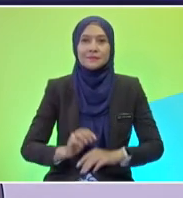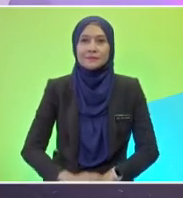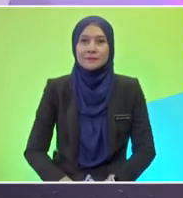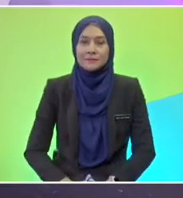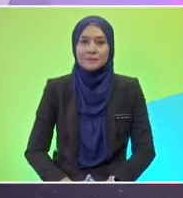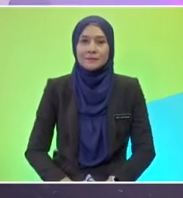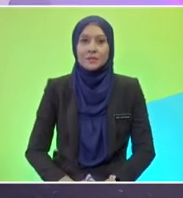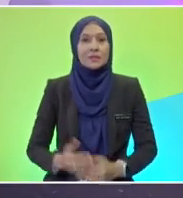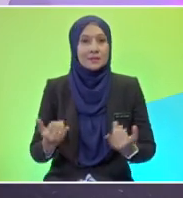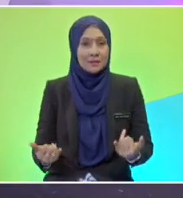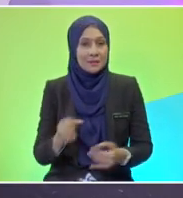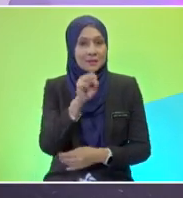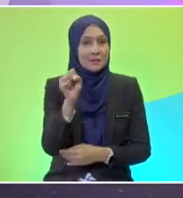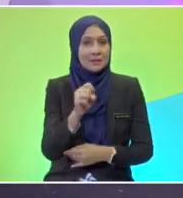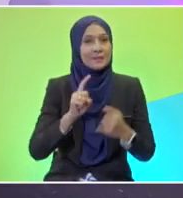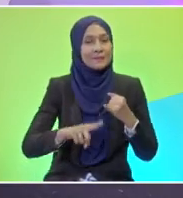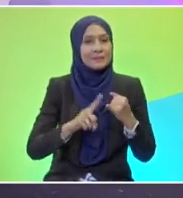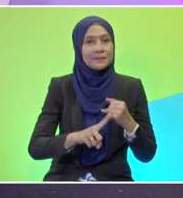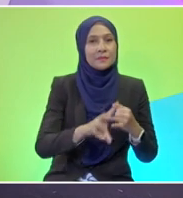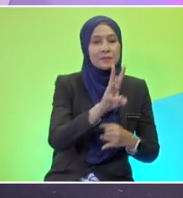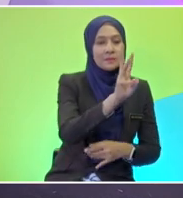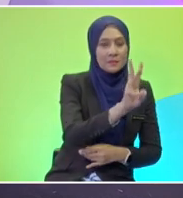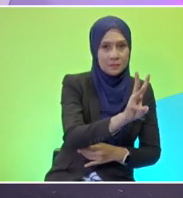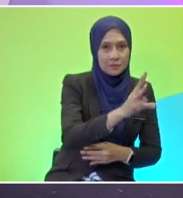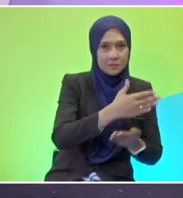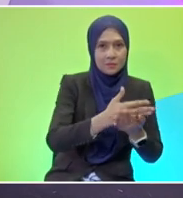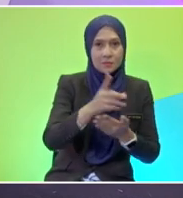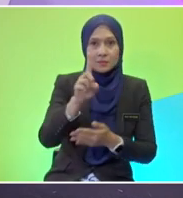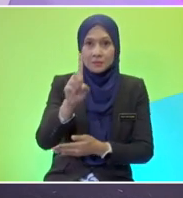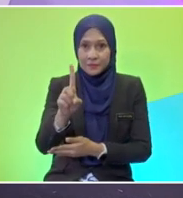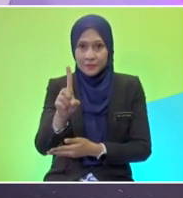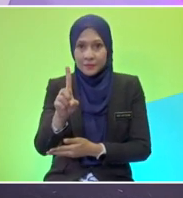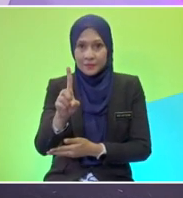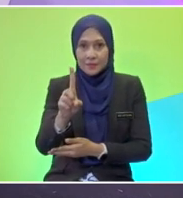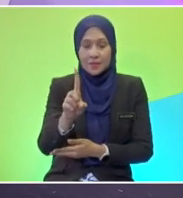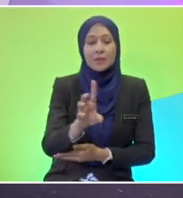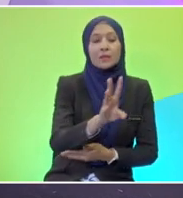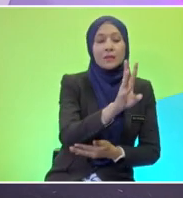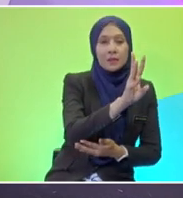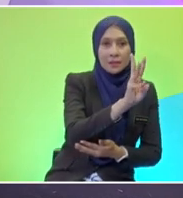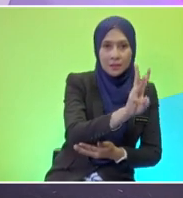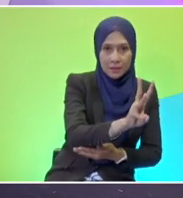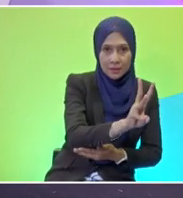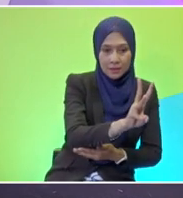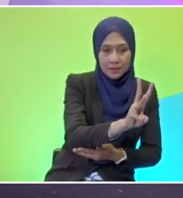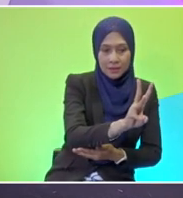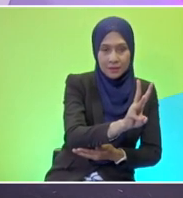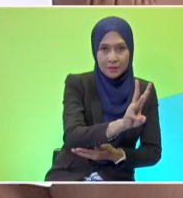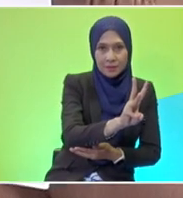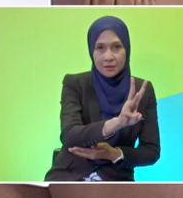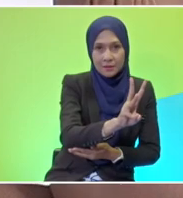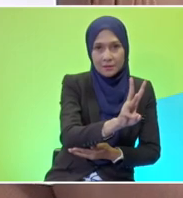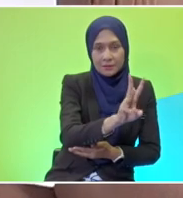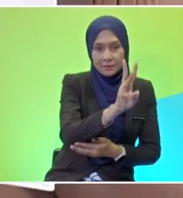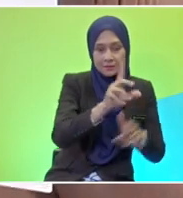Okay. 6 tolak 1. Ha. Jom. Okay. 6 murid-murid. Sama-sama kita tolak cuba. 1. Okay. Letakkan dulu